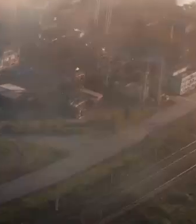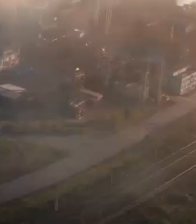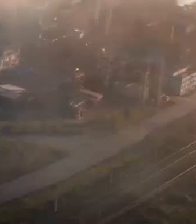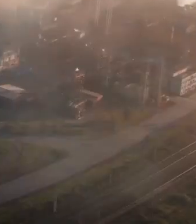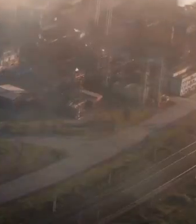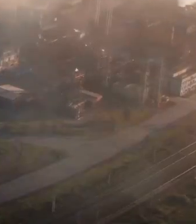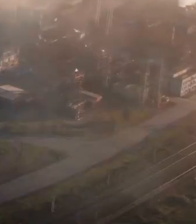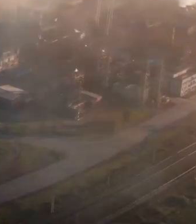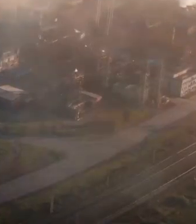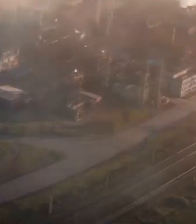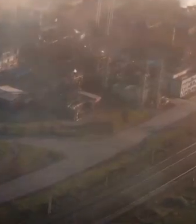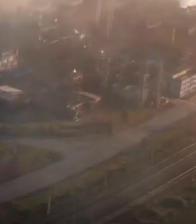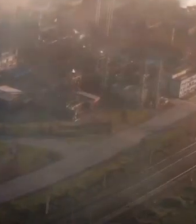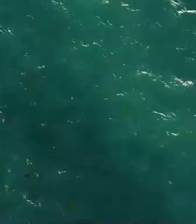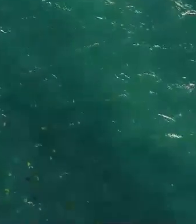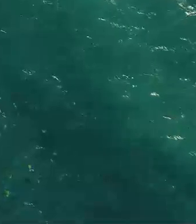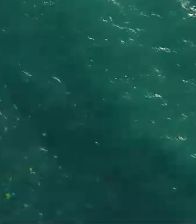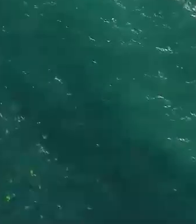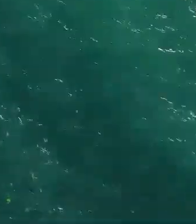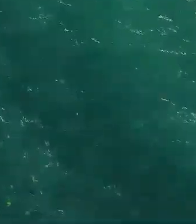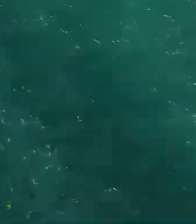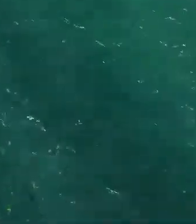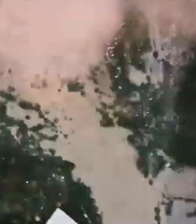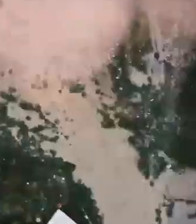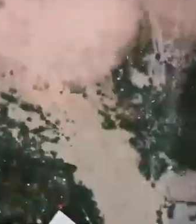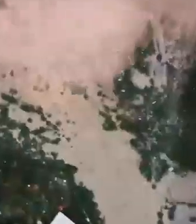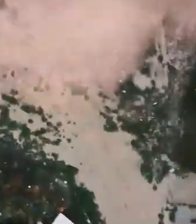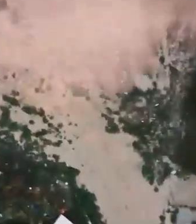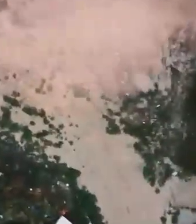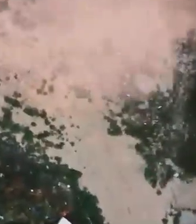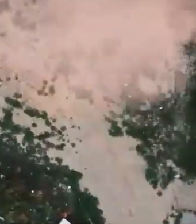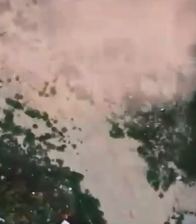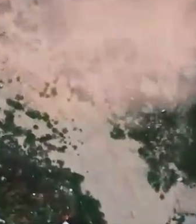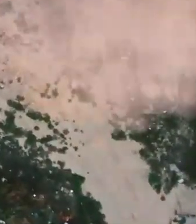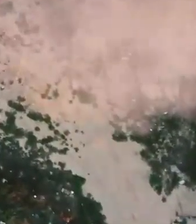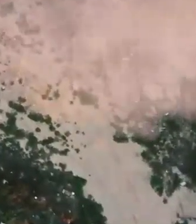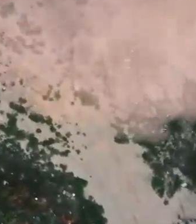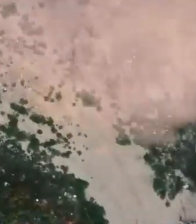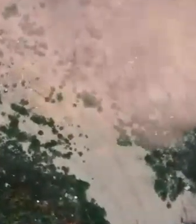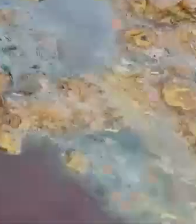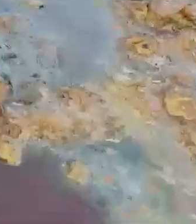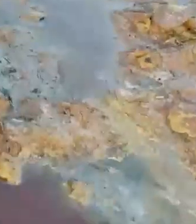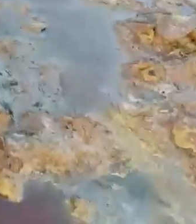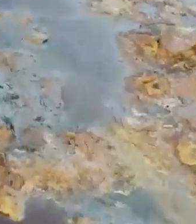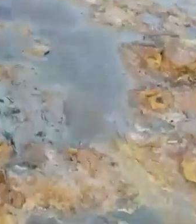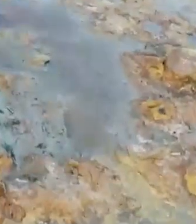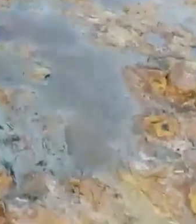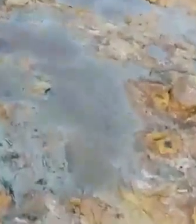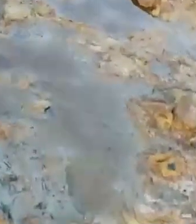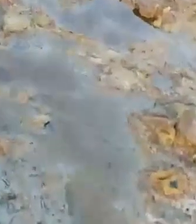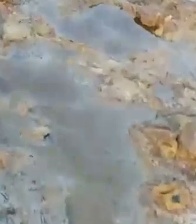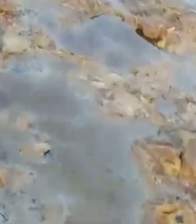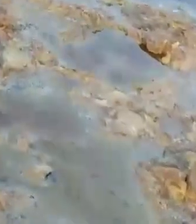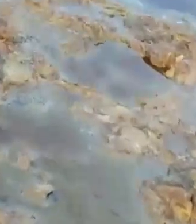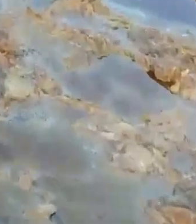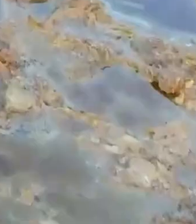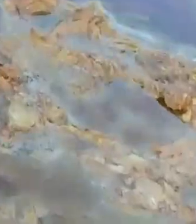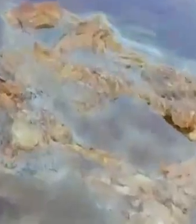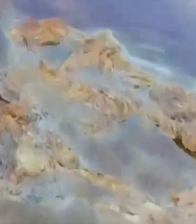어느새 인류는 공존의 가치를 상실했으며 공존의 가치를 퇴색시켰고